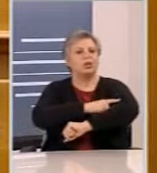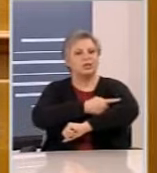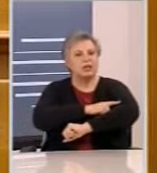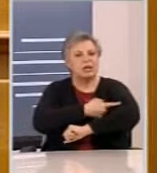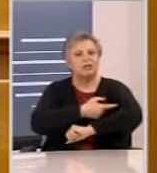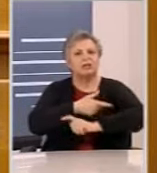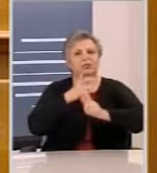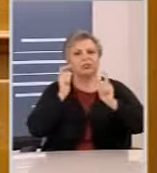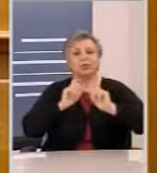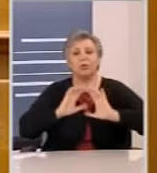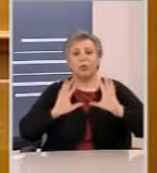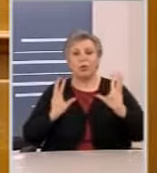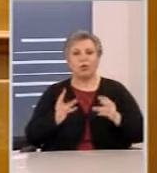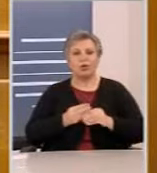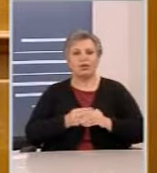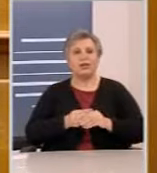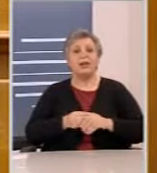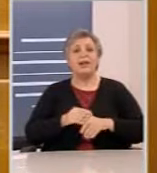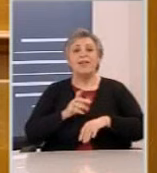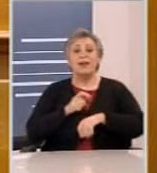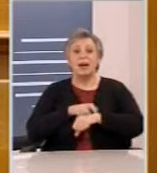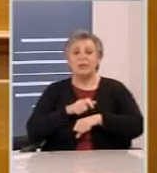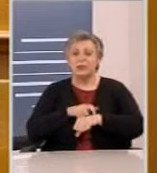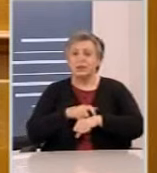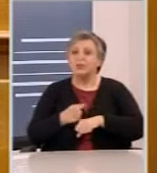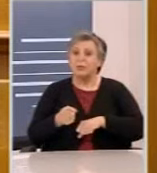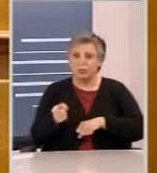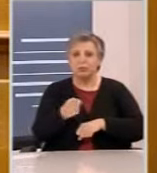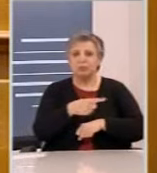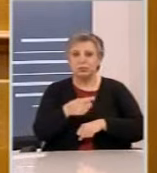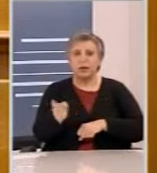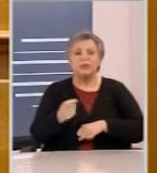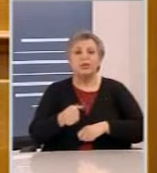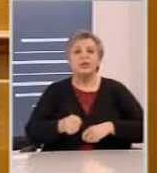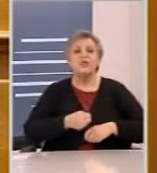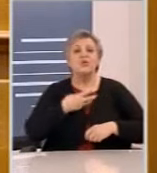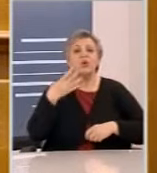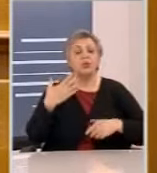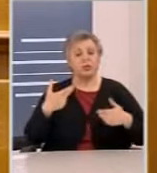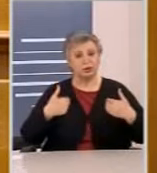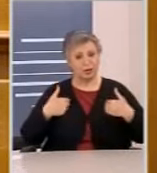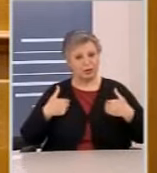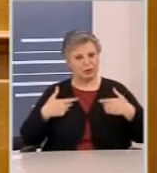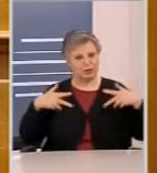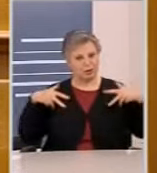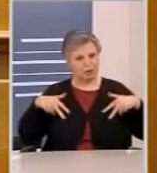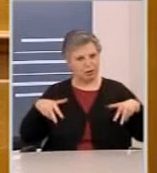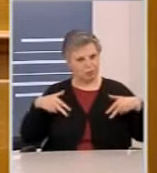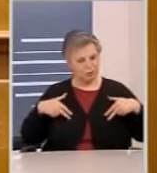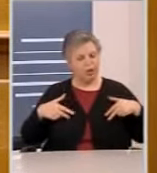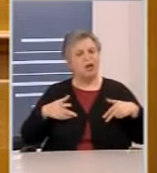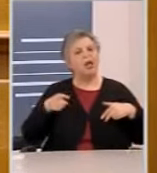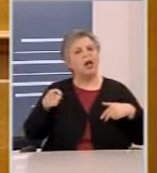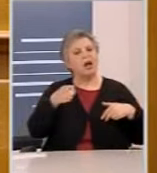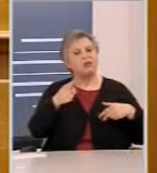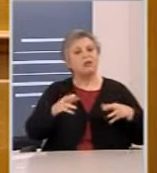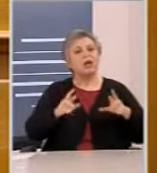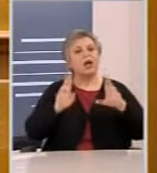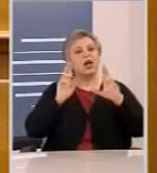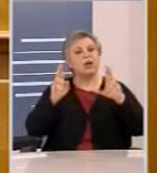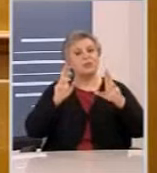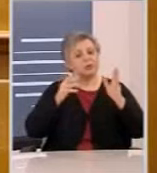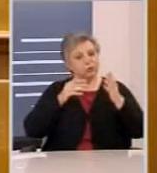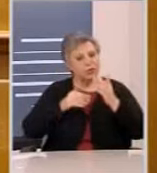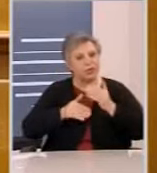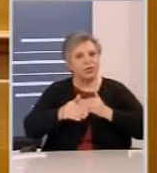την περίοδο αισθάνονται ότι πραγματικά με αυτή την πολιτική ηγεσία μπορούν να ελπίζουν σε καλύτερες μέρες